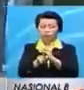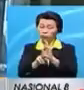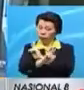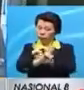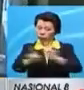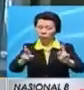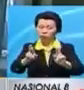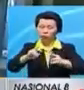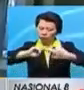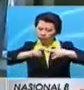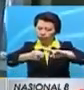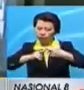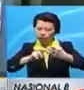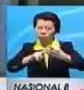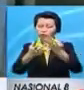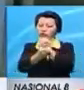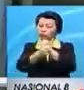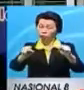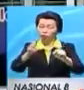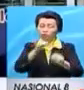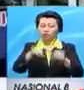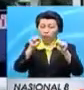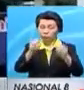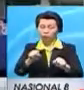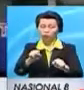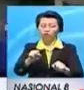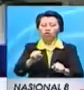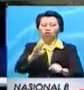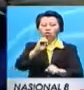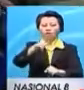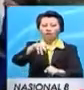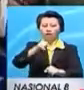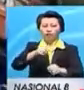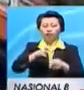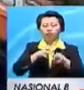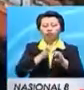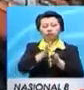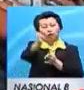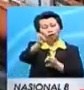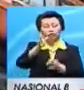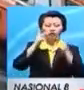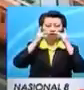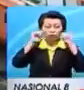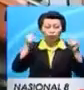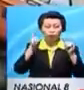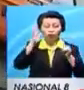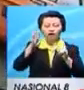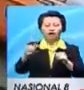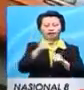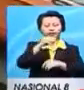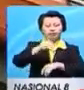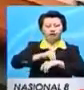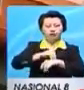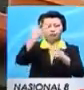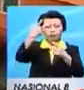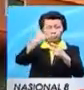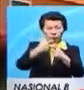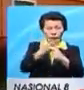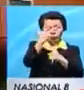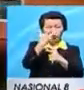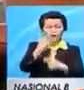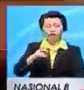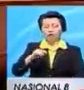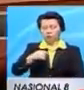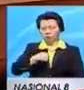ketersediaan, penyelenggaraan, keselamatan dan keupayaan operasi LRT laluan Kelana Jaya. Langkah itu akan mengambil masa 3 bulan. Andy